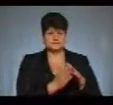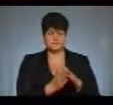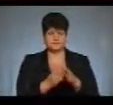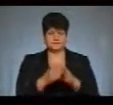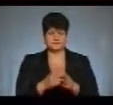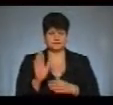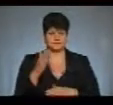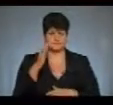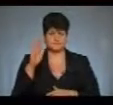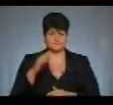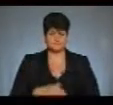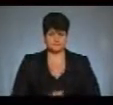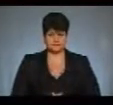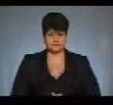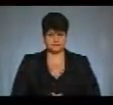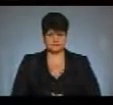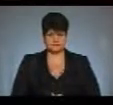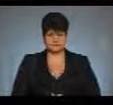останній дзвоник Ірина Терлюк.